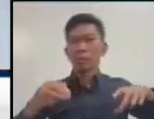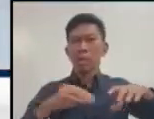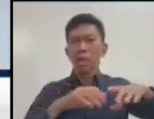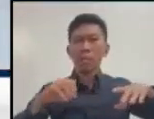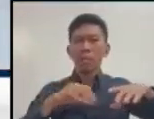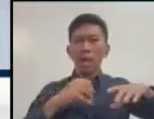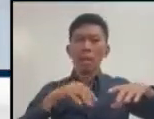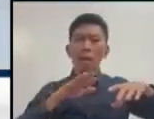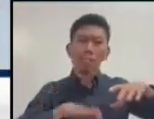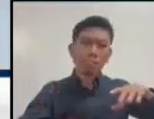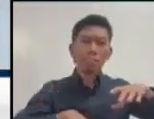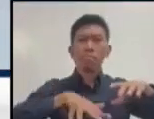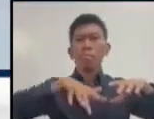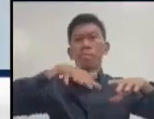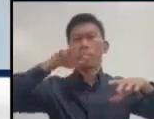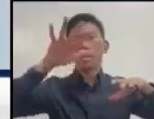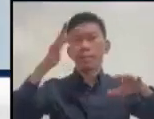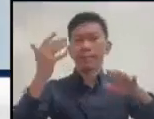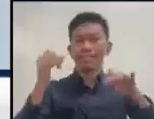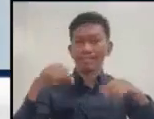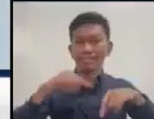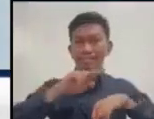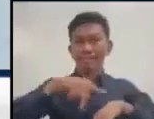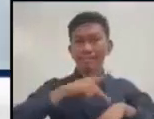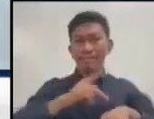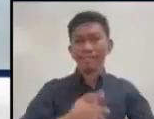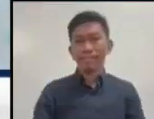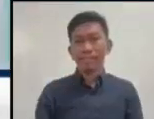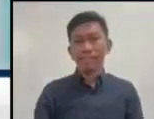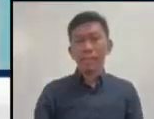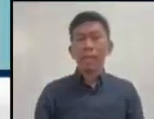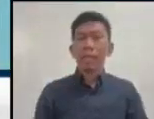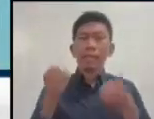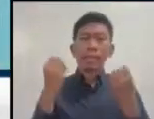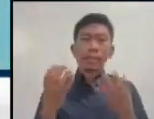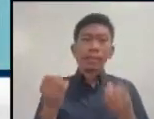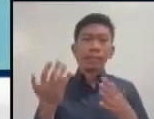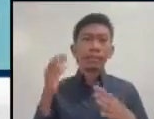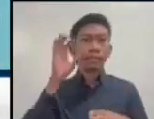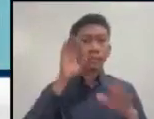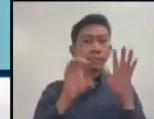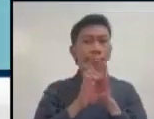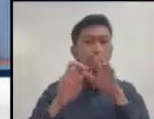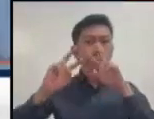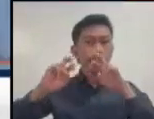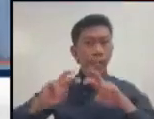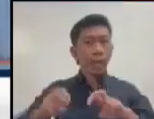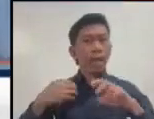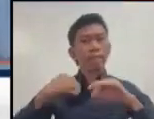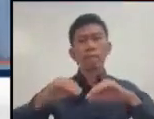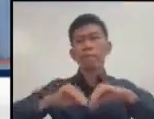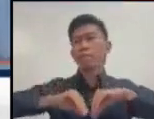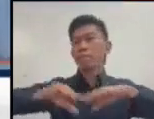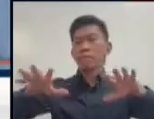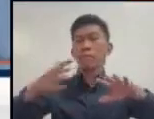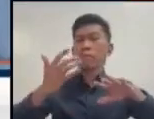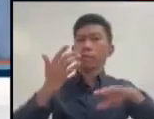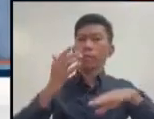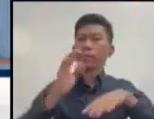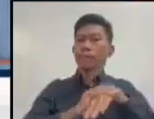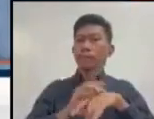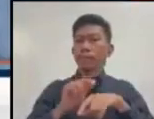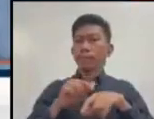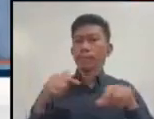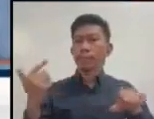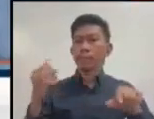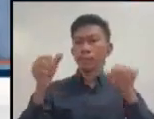mga pananaliksik and even infographics ang nag-circulate online patungkol doon sa paggamit ng plastic